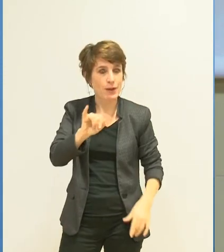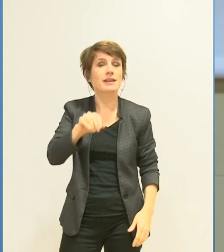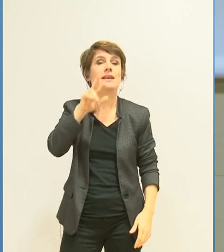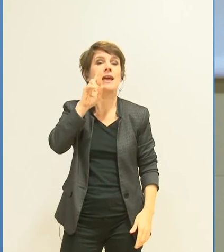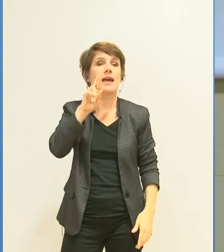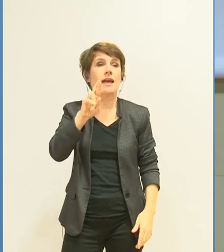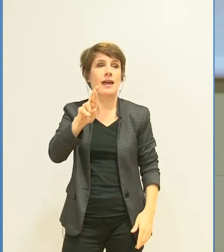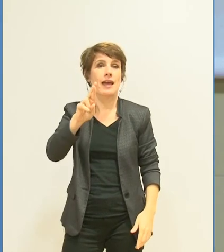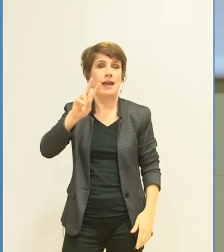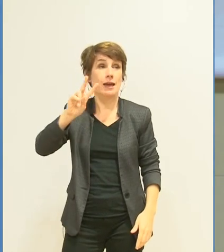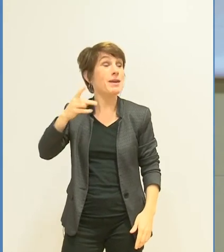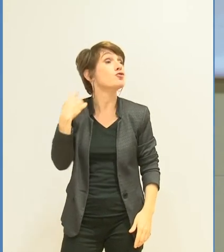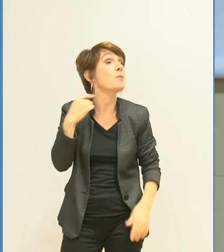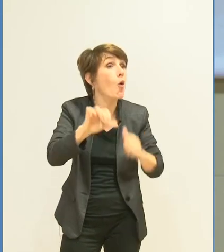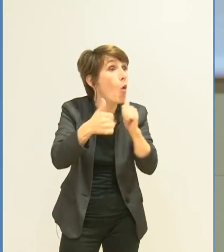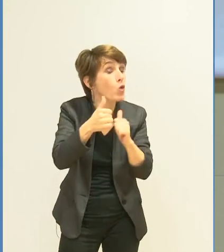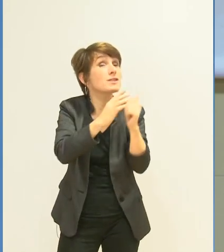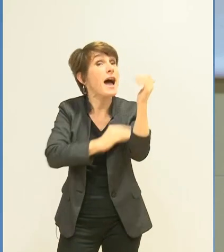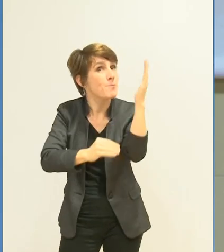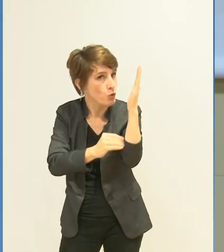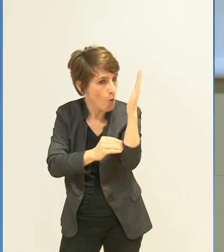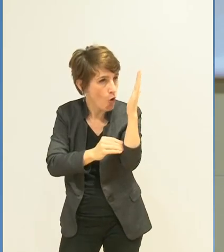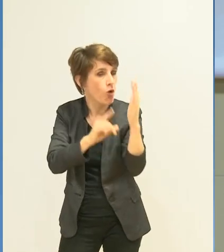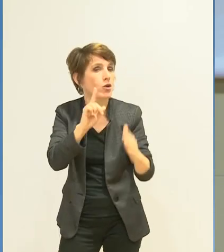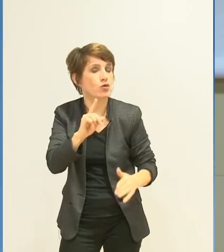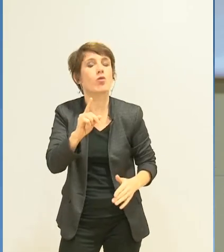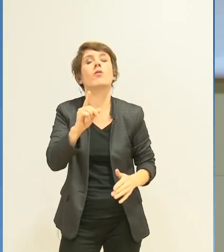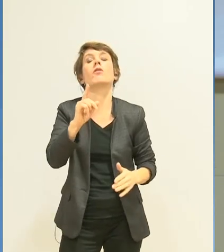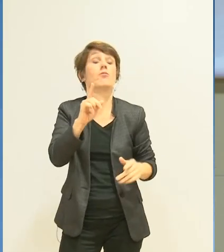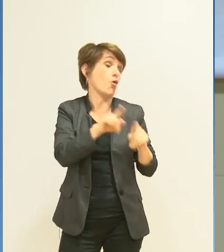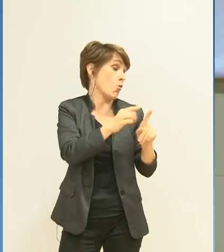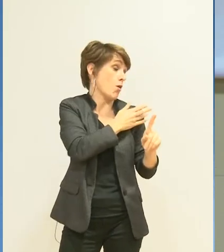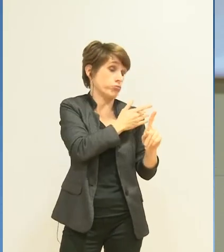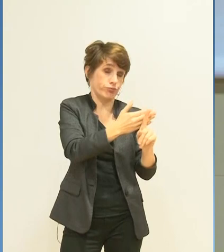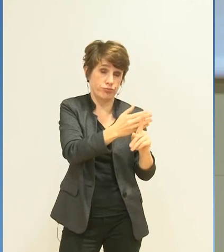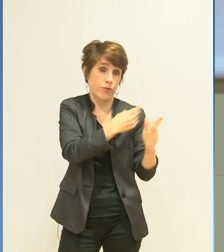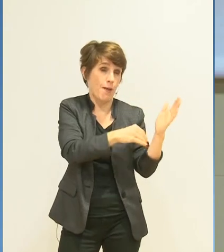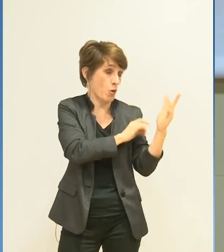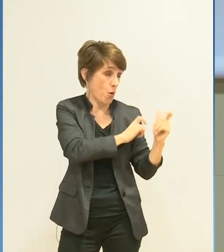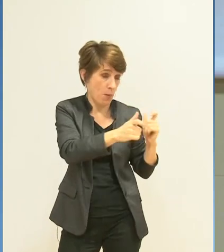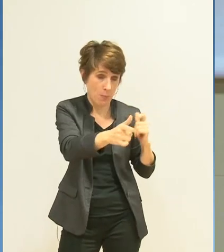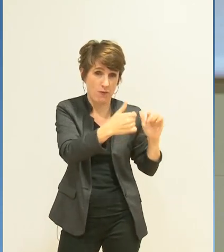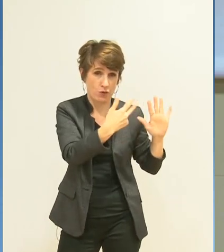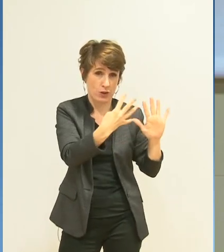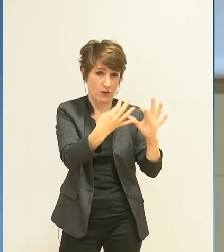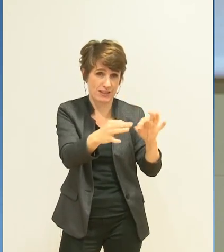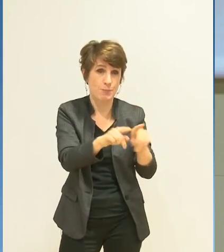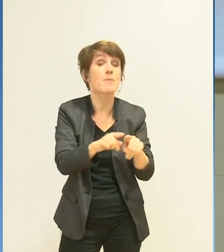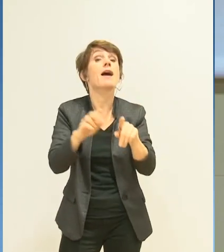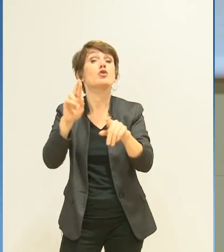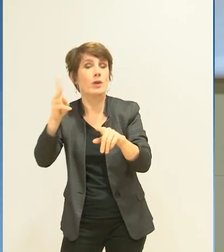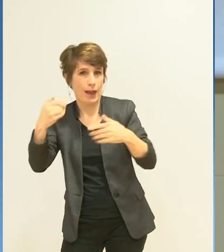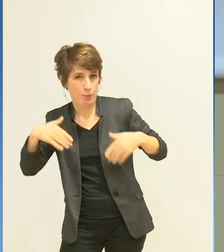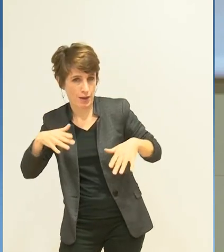on est sur la libération de 0,11 et de la bande demandons qui est similaire à l'amendement déposé pour les délibérations 8 9 10 rp